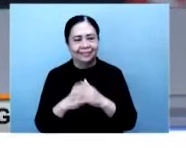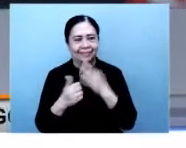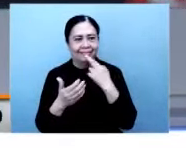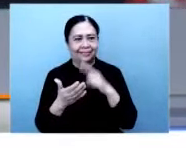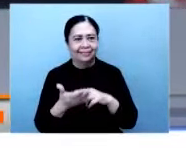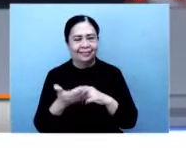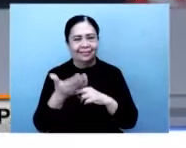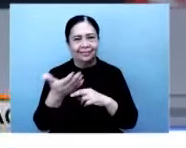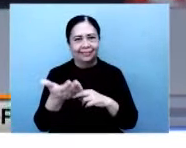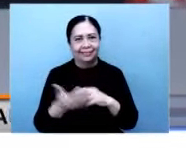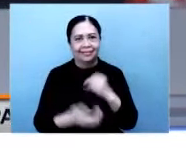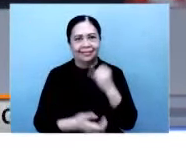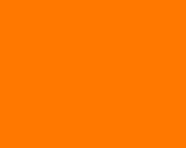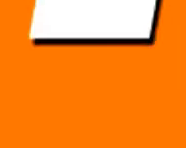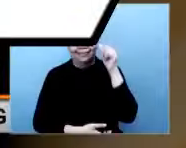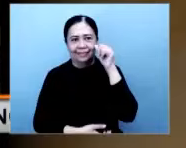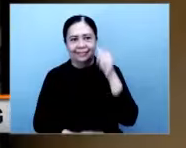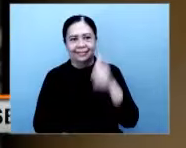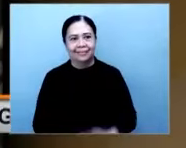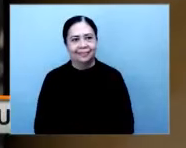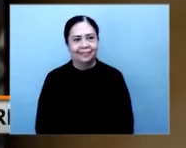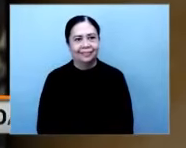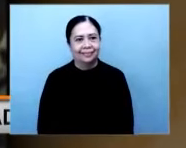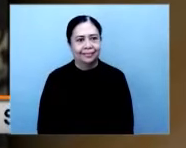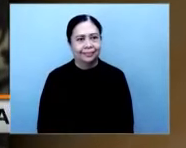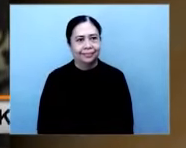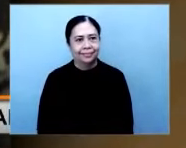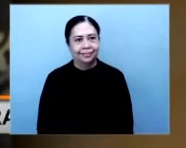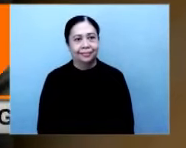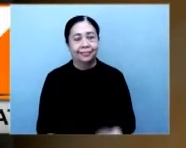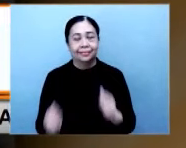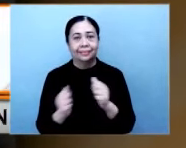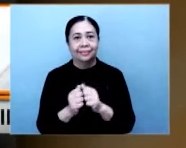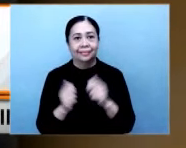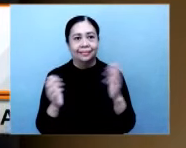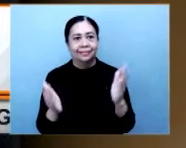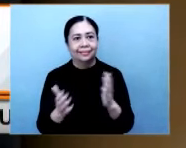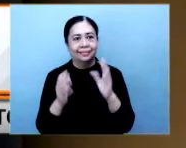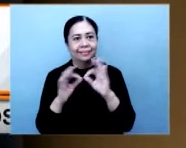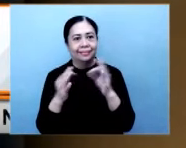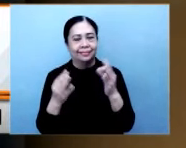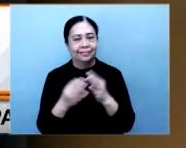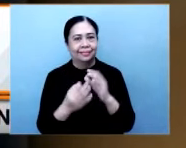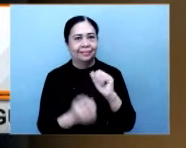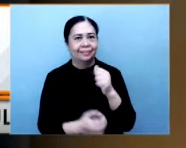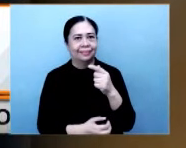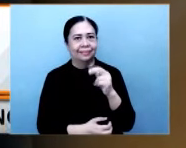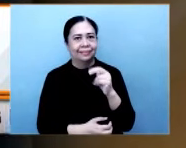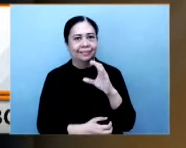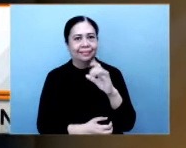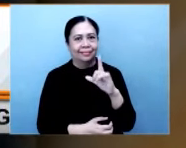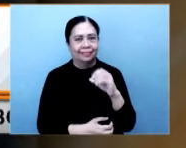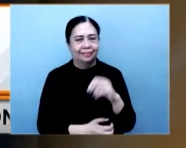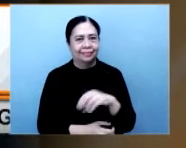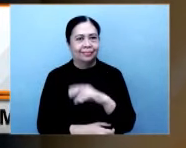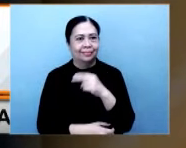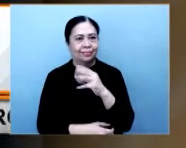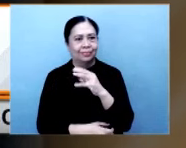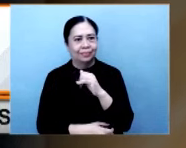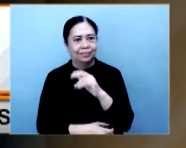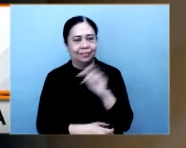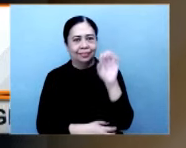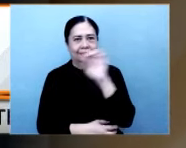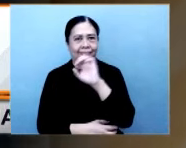balitang yan si Johnny Alipoon. Magkasamang sinalubong ng pamilya Agoncillo at pamilya Homan ang Easter